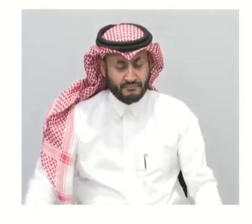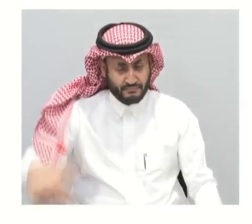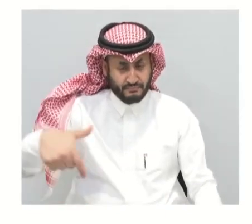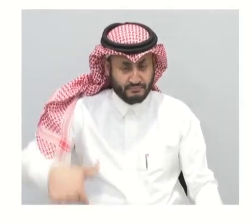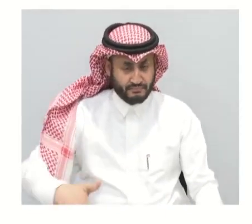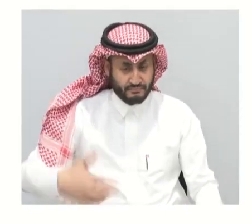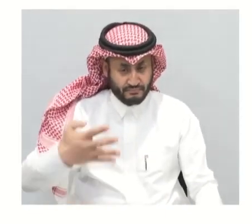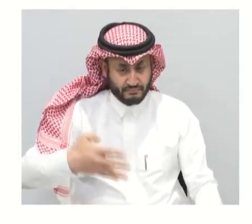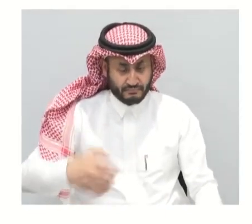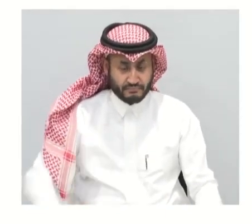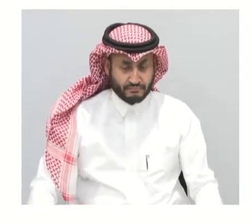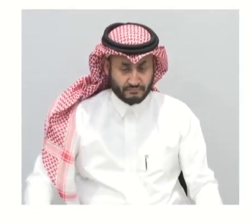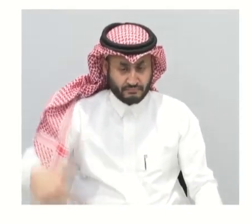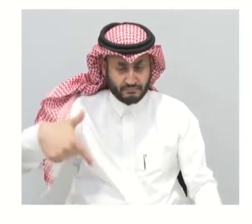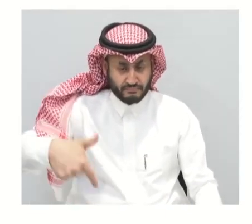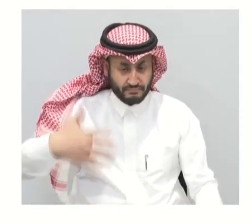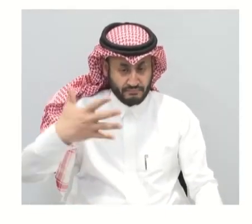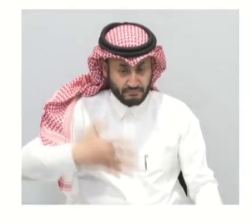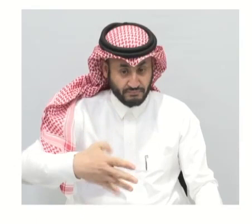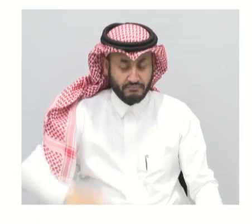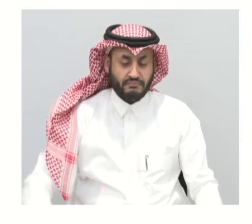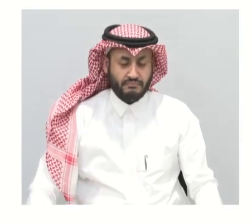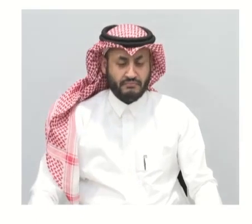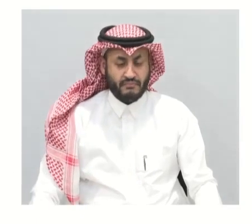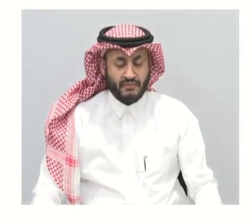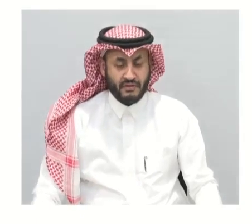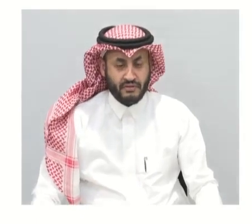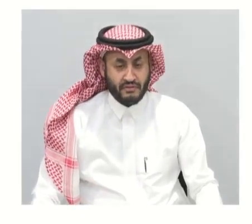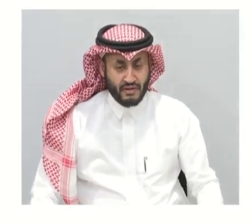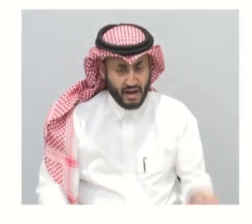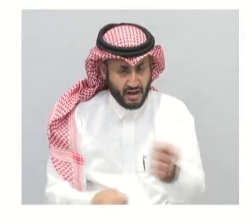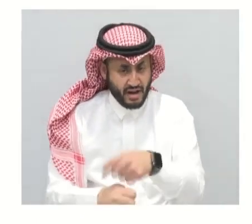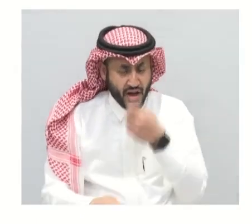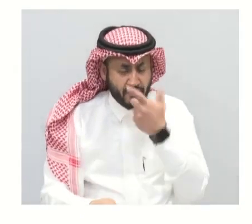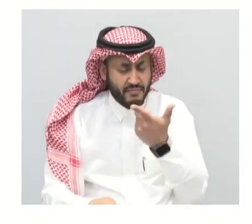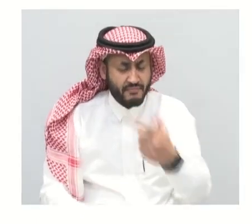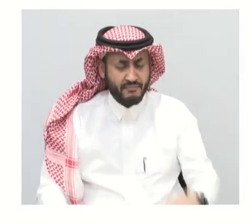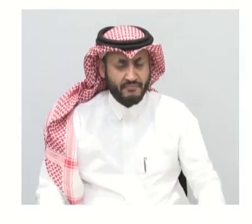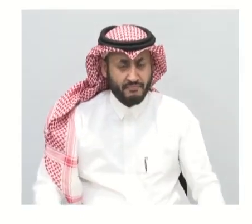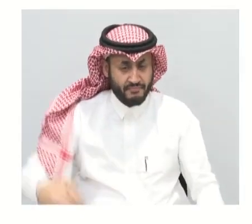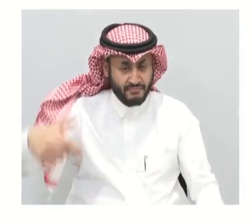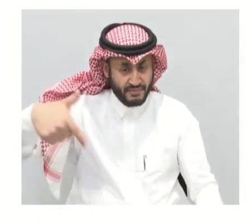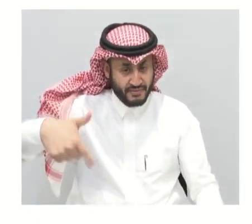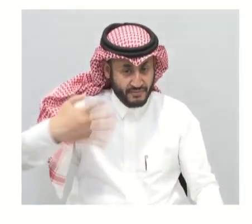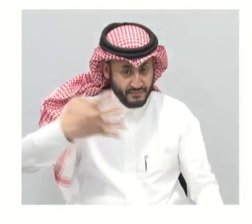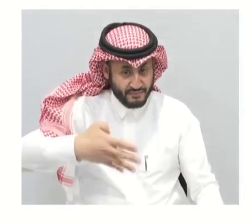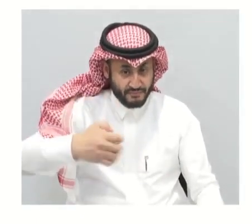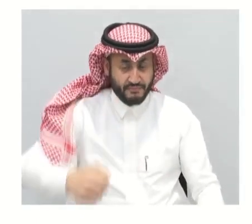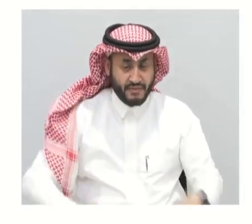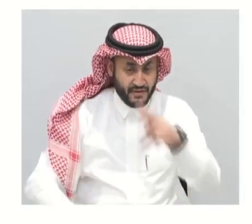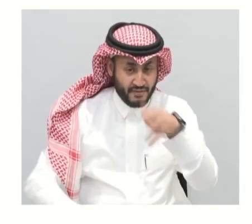نسبه فضلات الطعام في هذه الحاويه من النفايات احسنتم